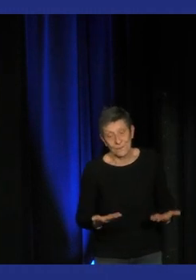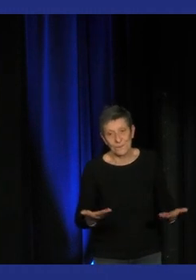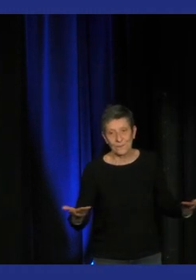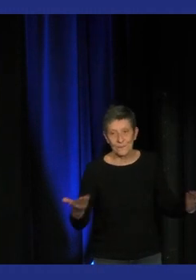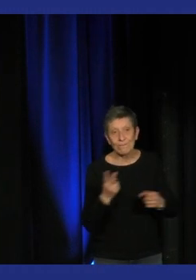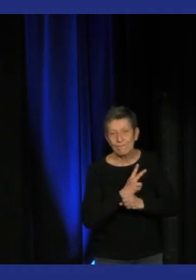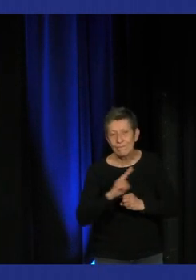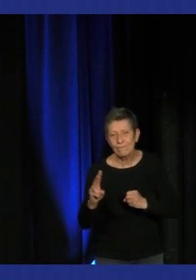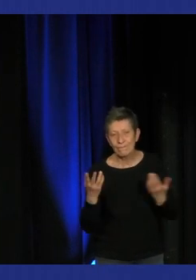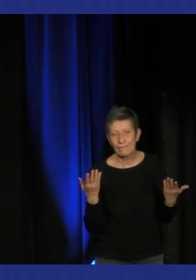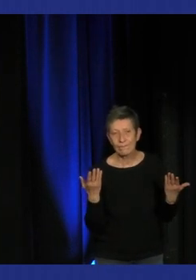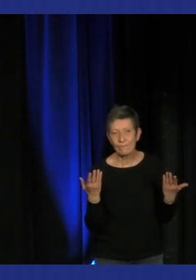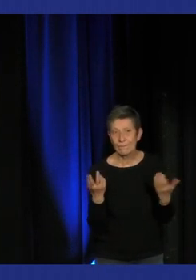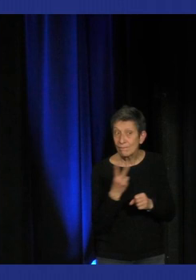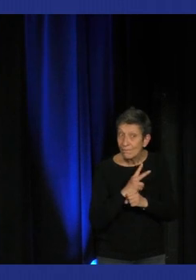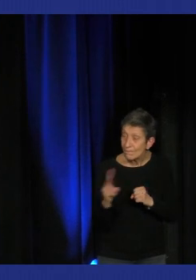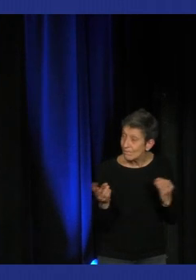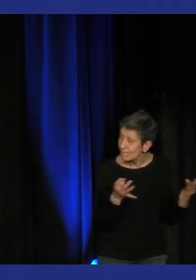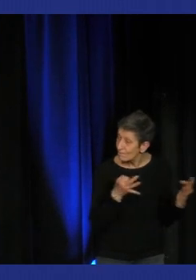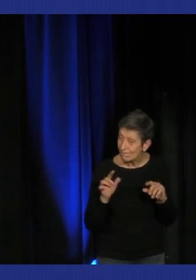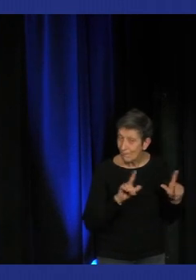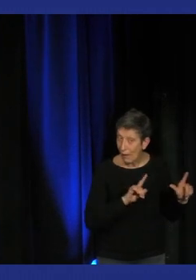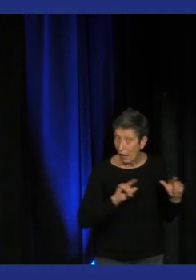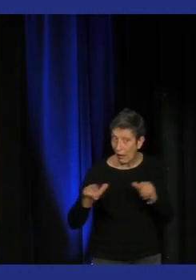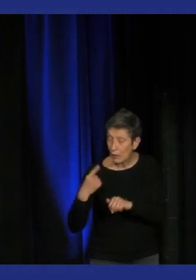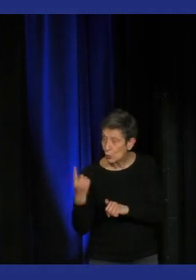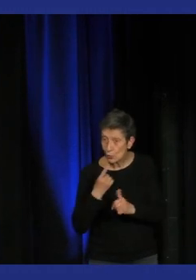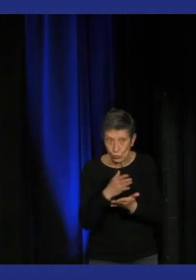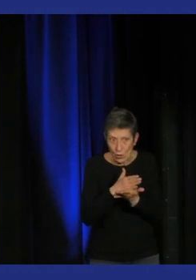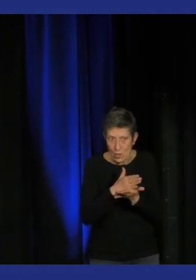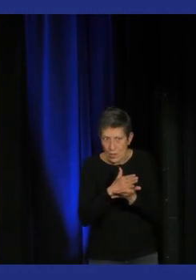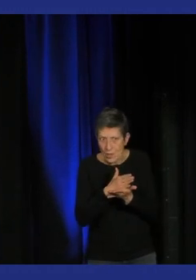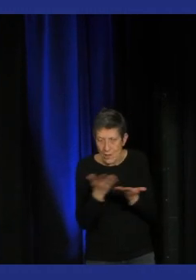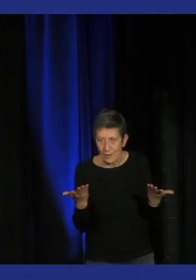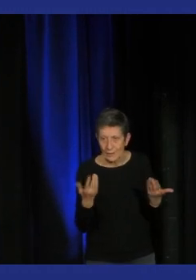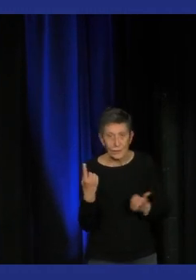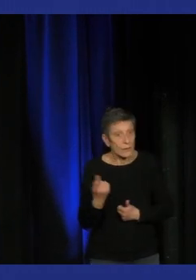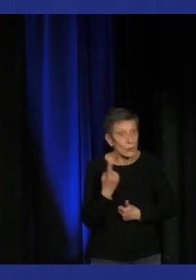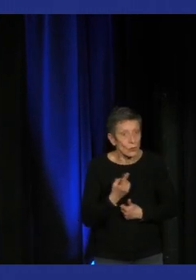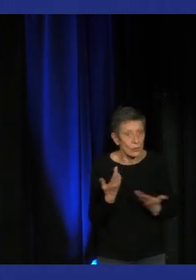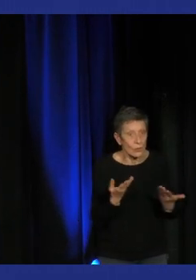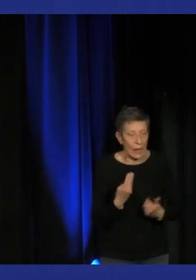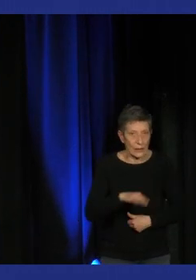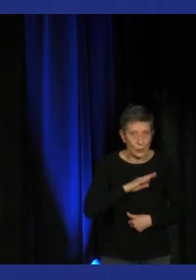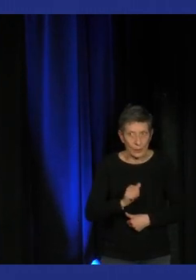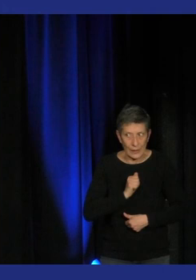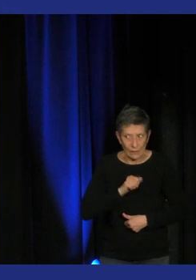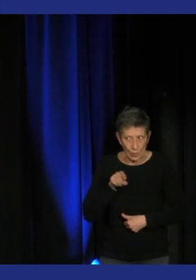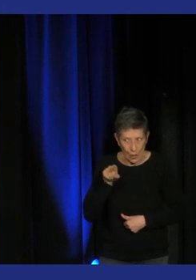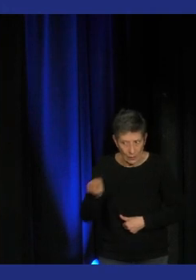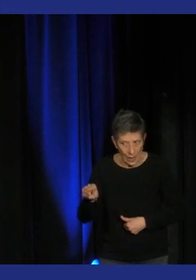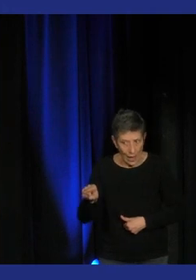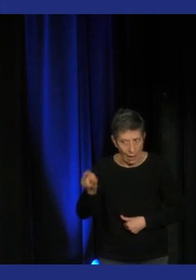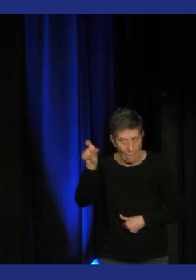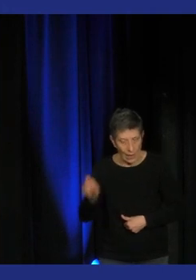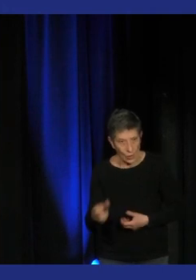Il y a un danger permanent, et on est tout le temps sur cette ligne de crête de dire responsabilité individuelle de la personne